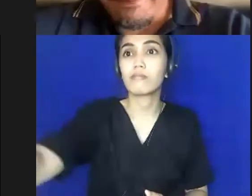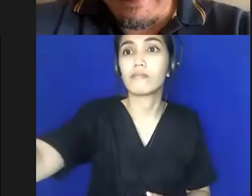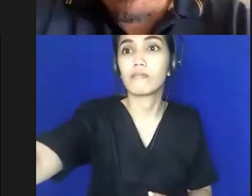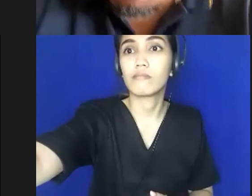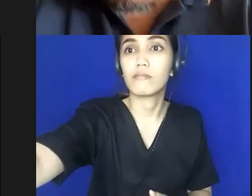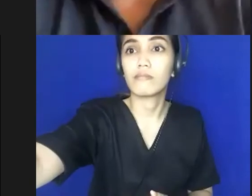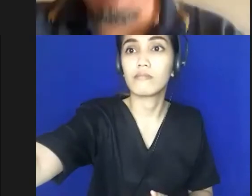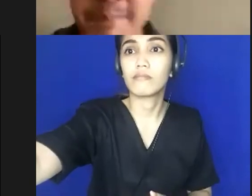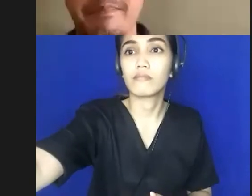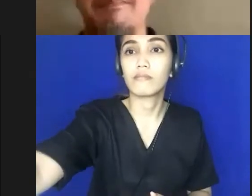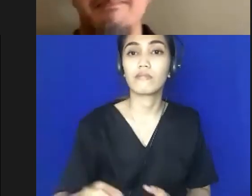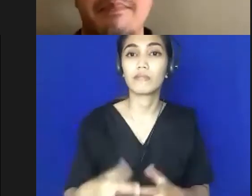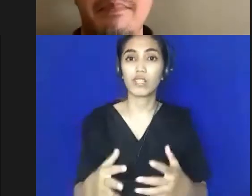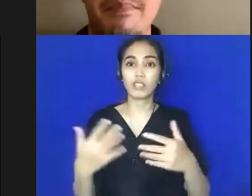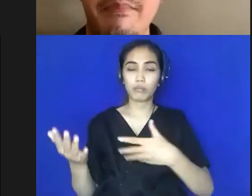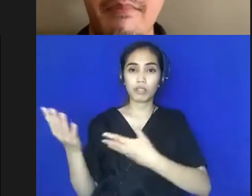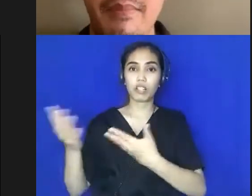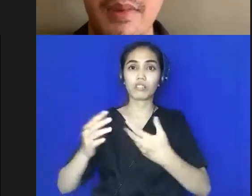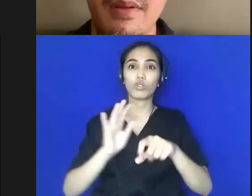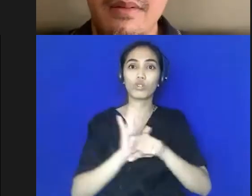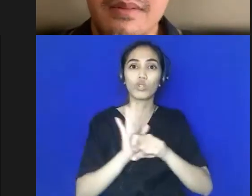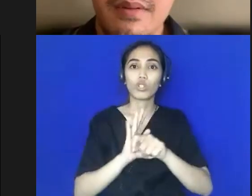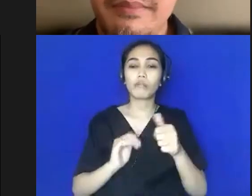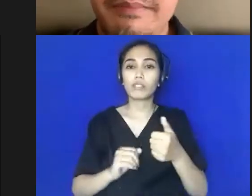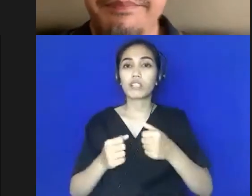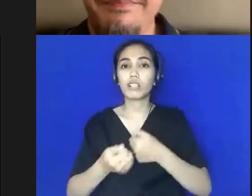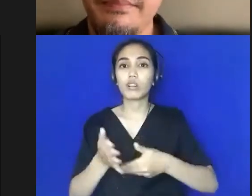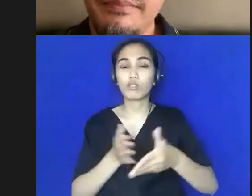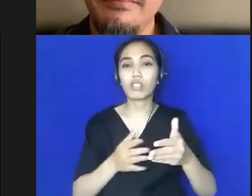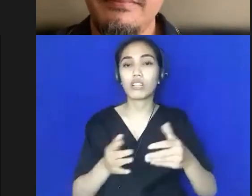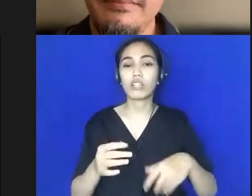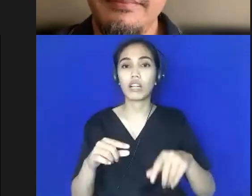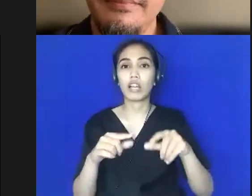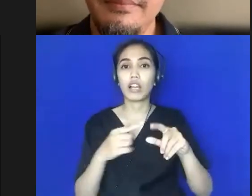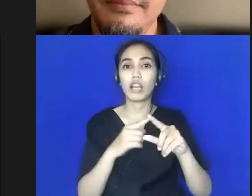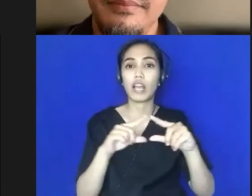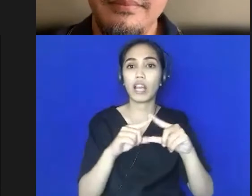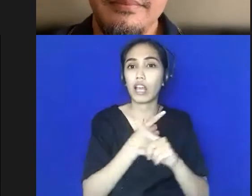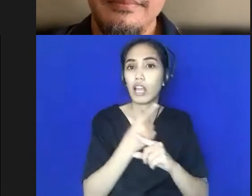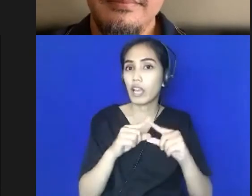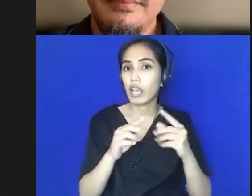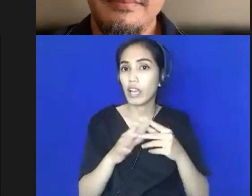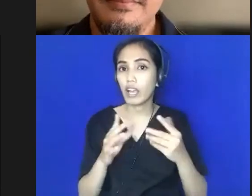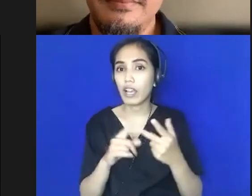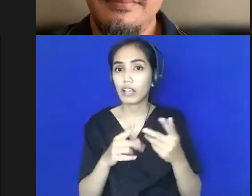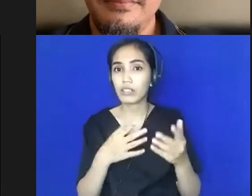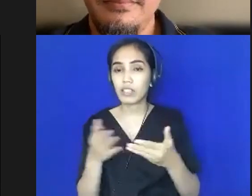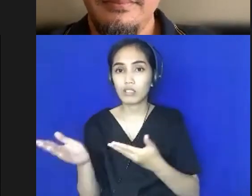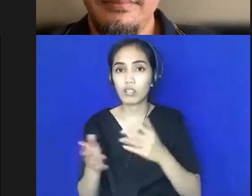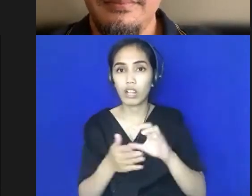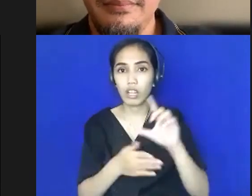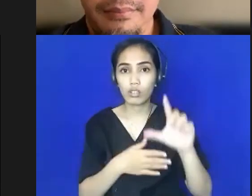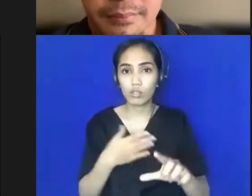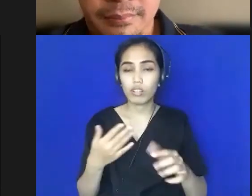menyusui. Apakah bisa berikan contoh-contoh yang bisa dilakukan oleh ayah? Lalu selanjutnya ada pertanyaan juga